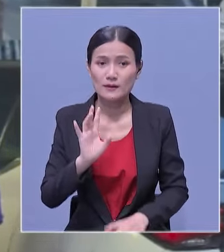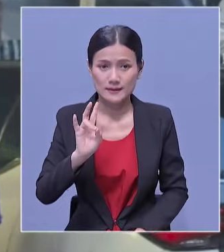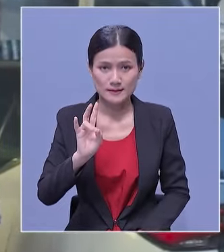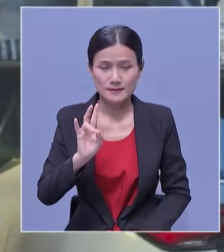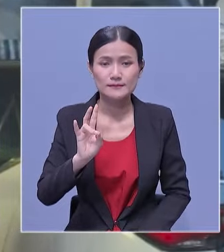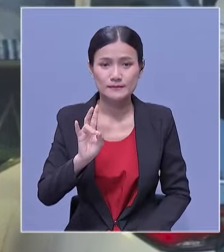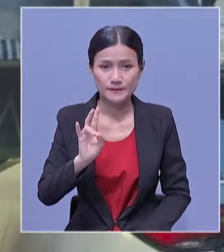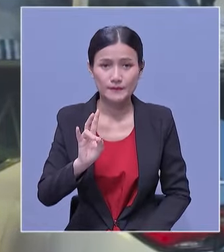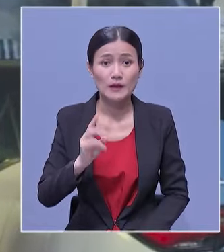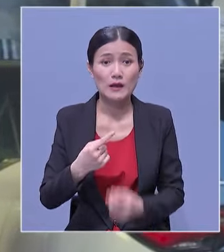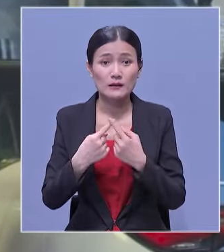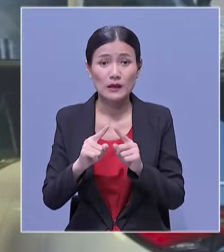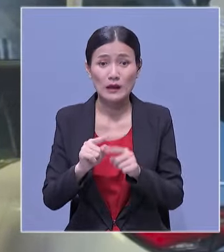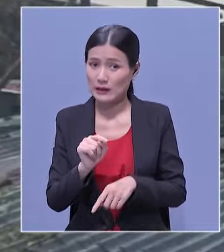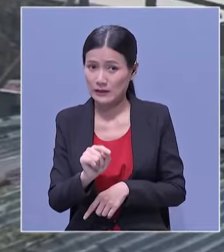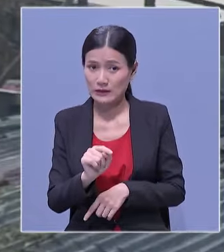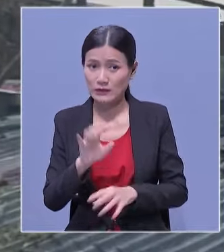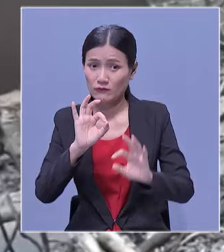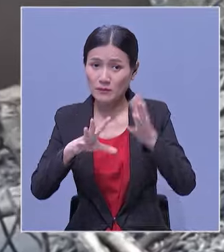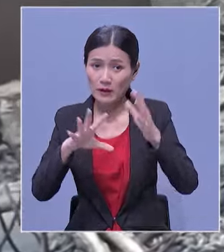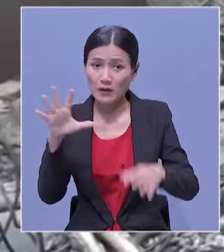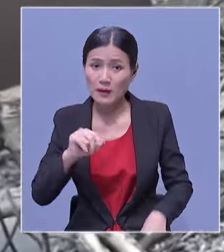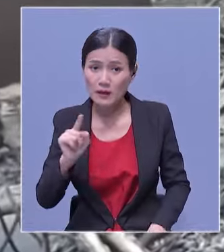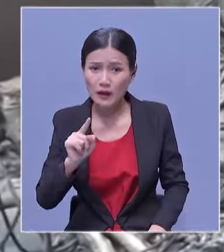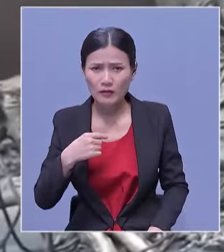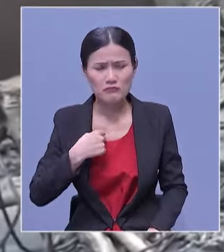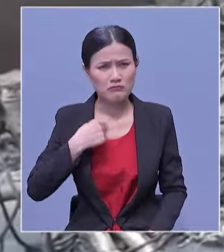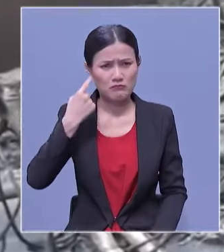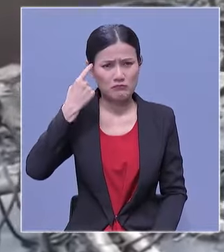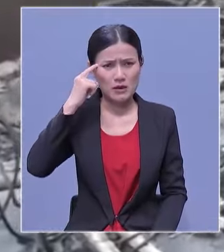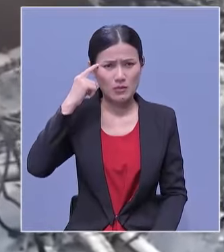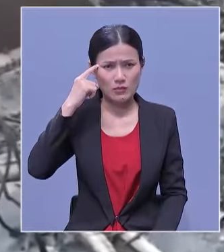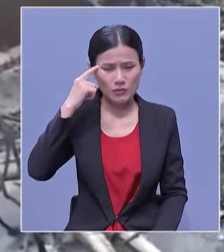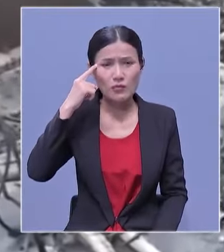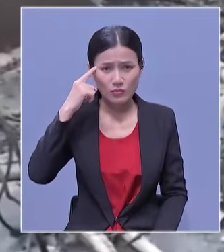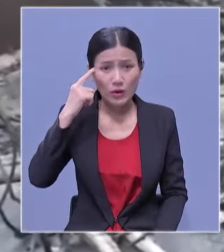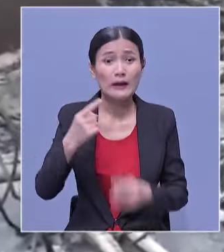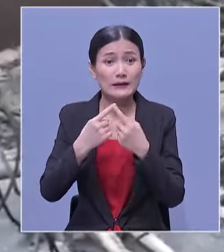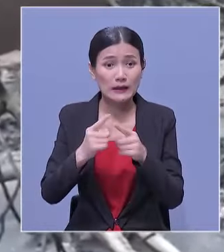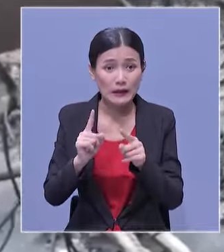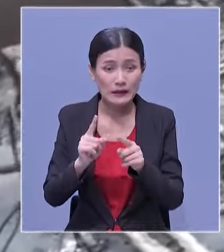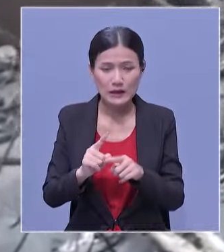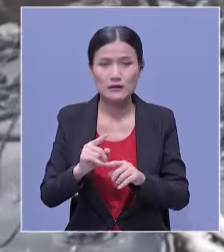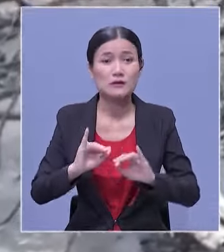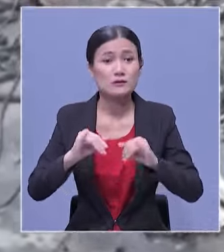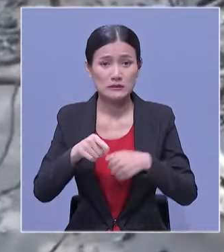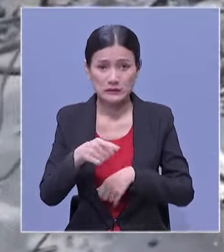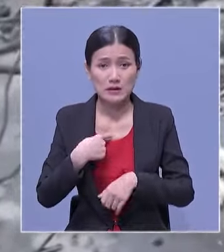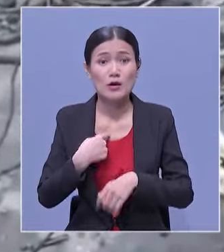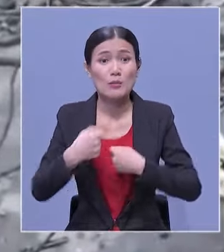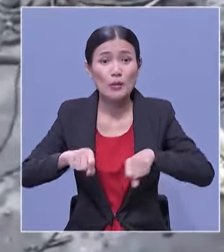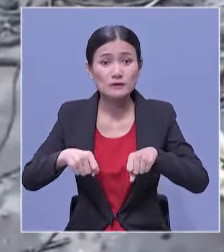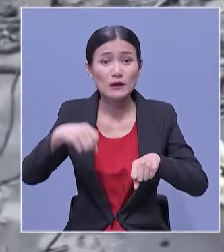นแต่ว่าสาเหตุเนี่ยยังไม่ทราบแบบแน่ชัดแต่ทราบว่าเจ้าของบ้านเขาชาร์จมอเตอร์ไซค์ไฟฟ้าทิ้ง